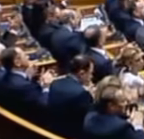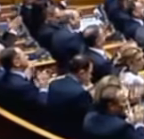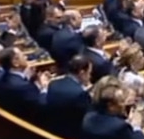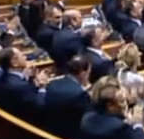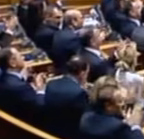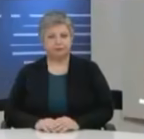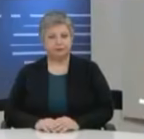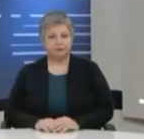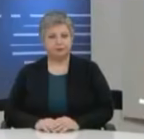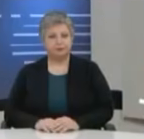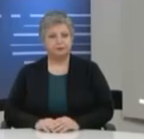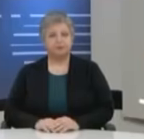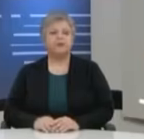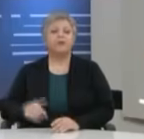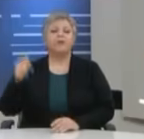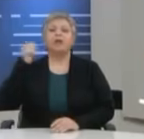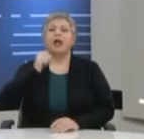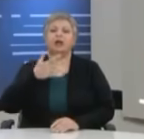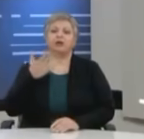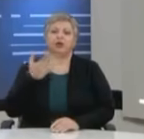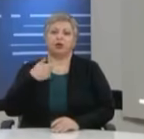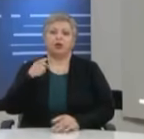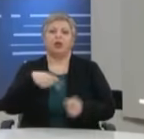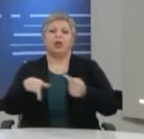Γιατί μην κοροϊδευόμαστε.